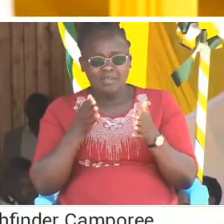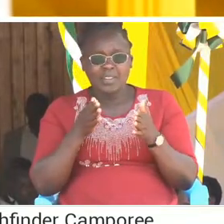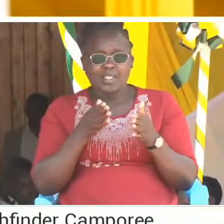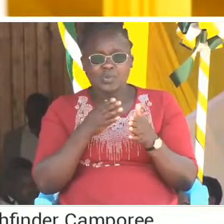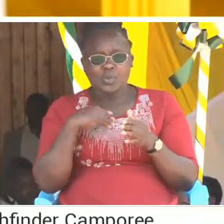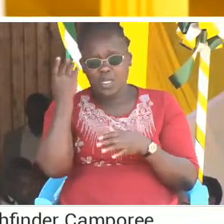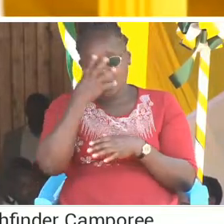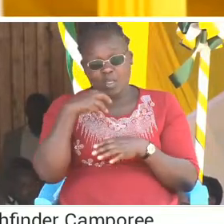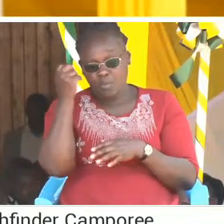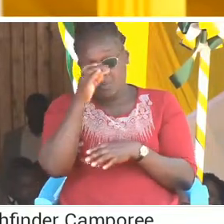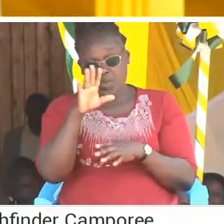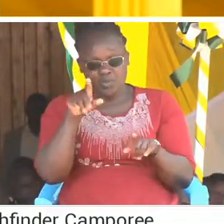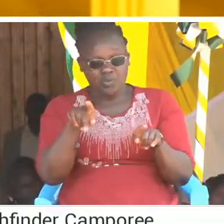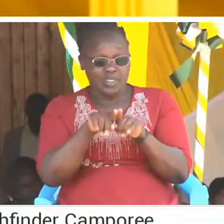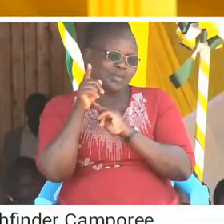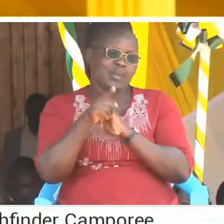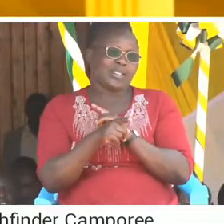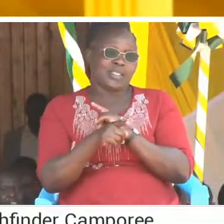hafzengu na gigeni,